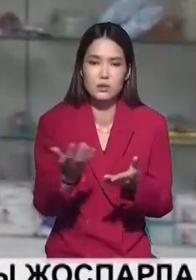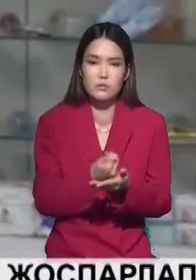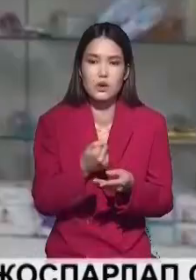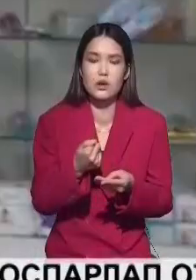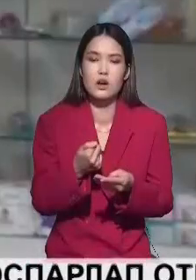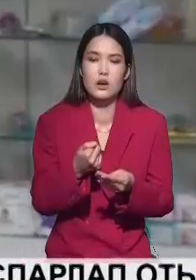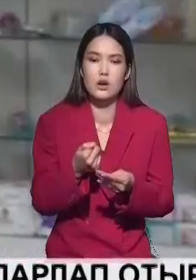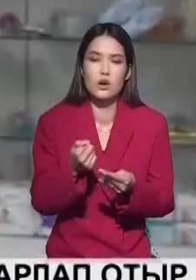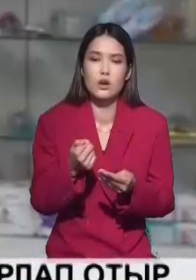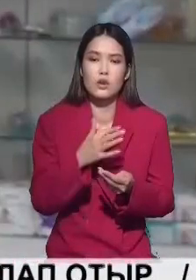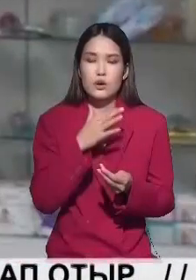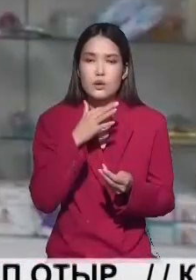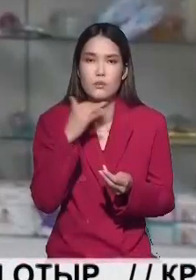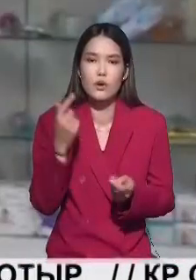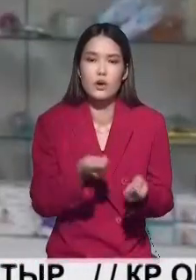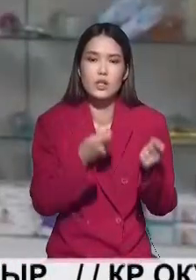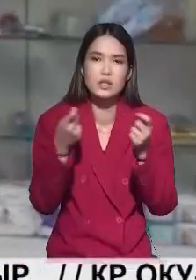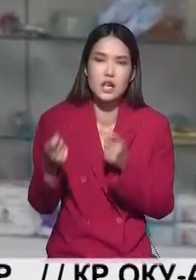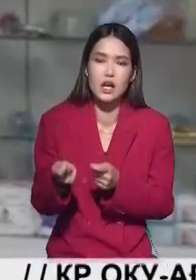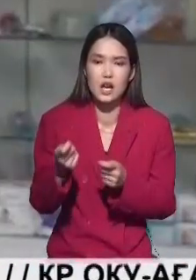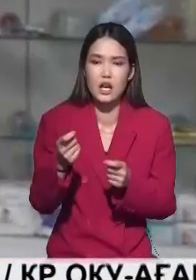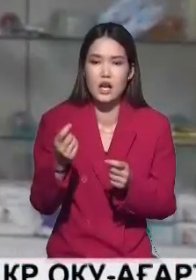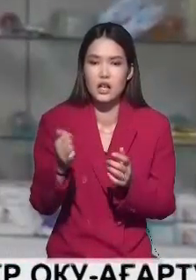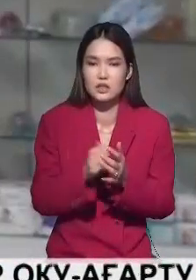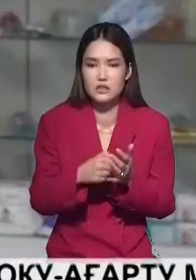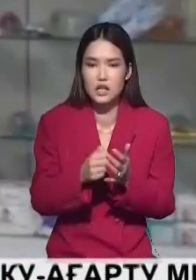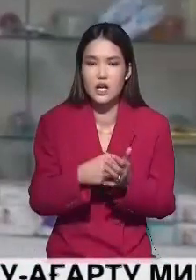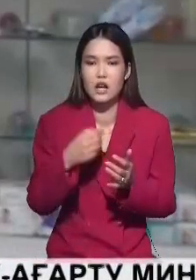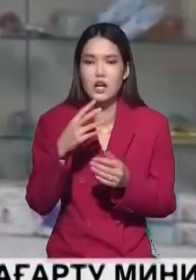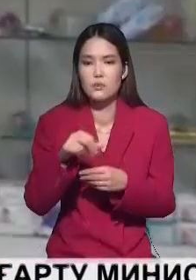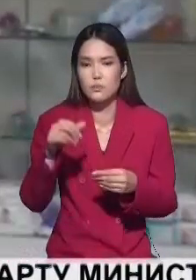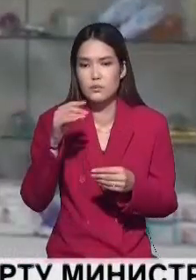кезінде көп қылдырып әкелгеннің арқасында ол складтарда тұр,